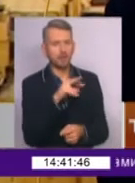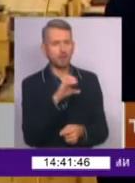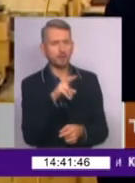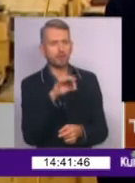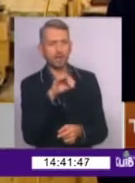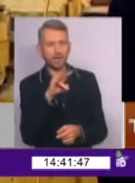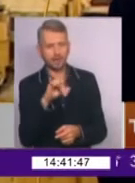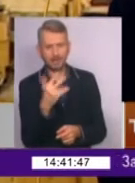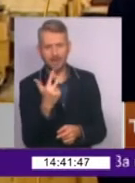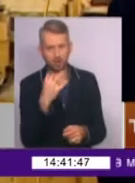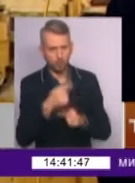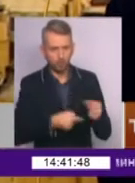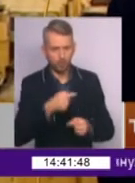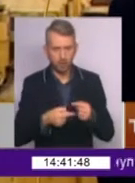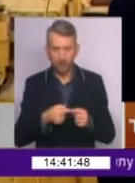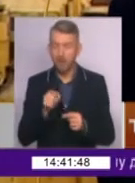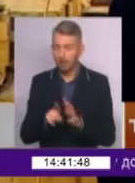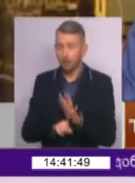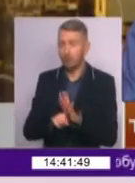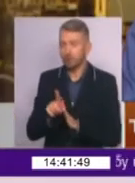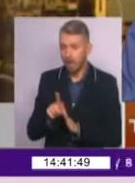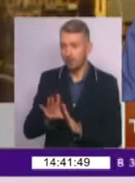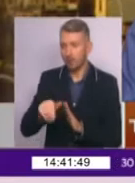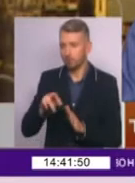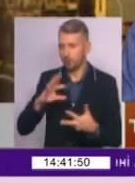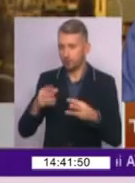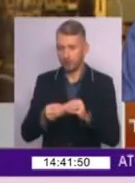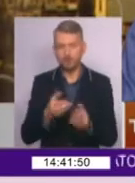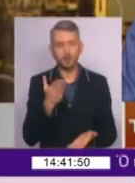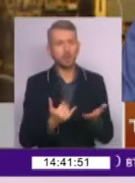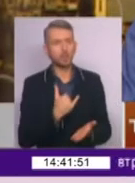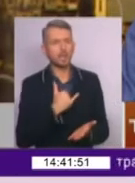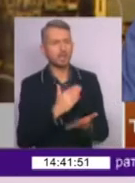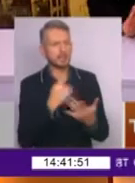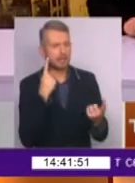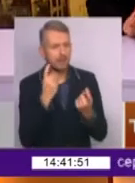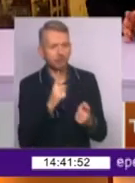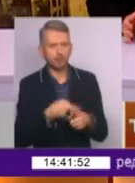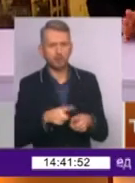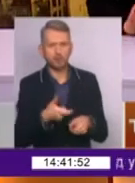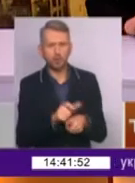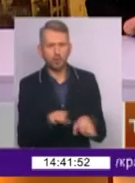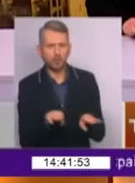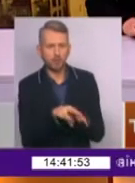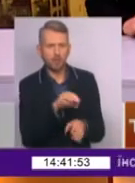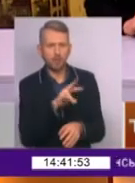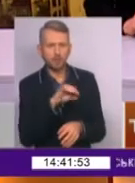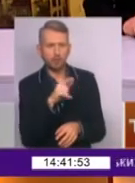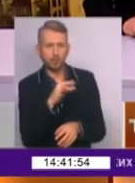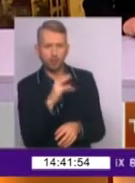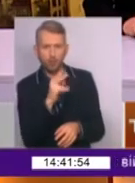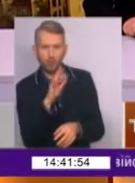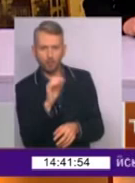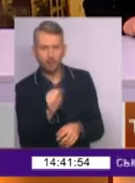покоління. Це так, з цього починаємо, а далі по результату? Якщо в нас є дані, що це дуже схоже на менінгококову, можуть